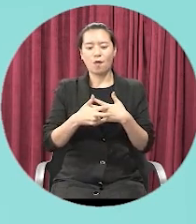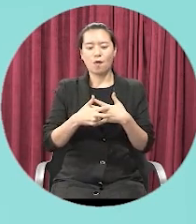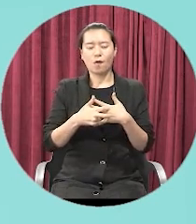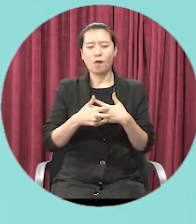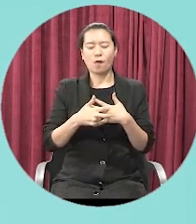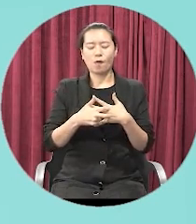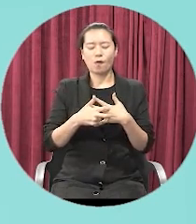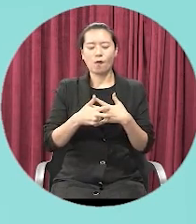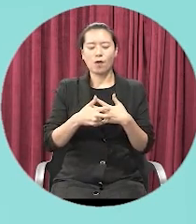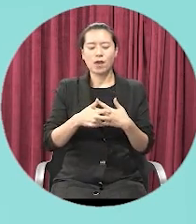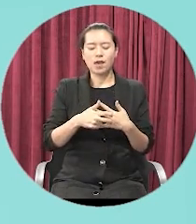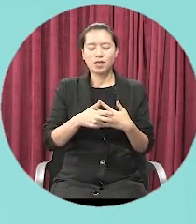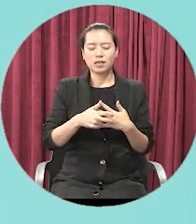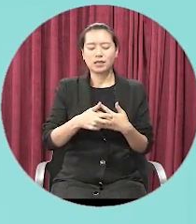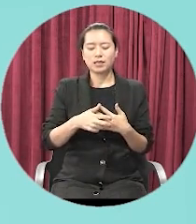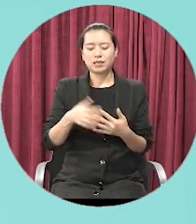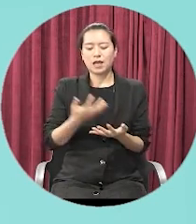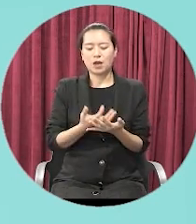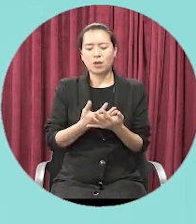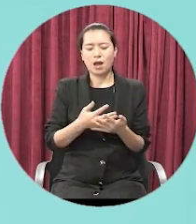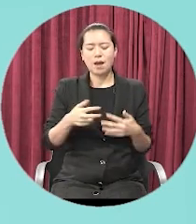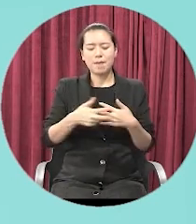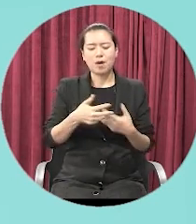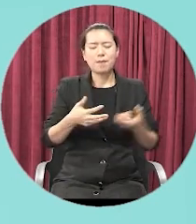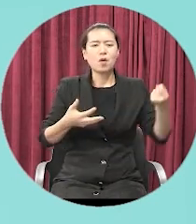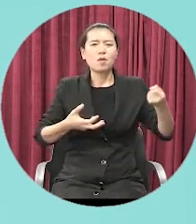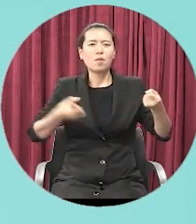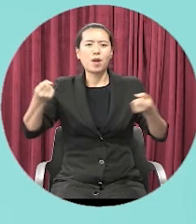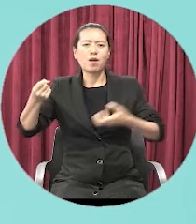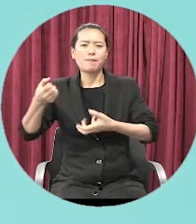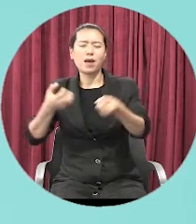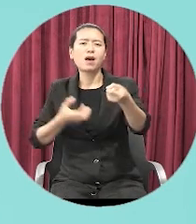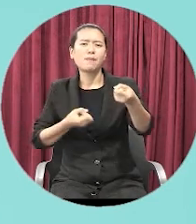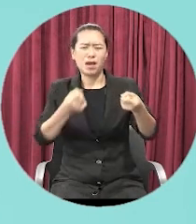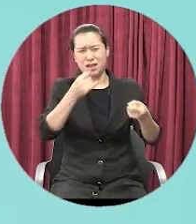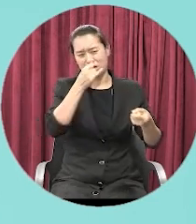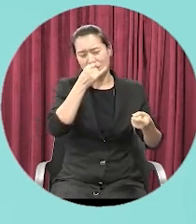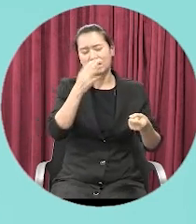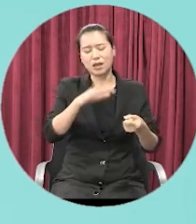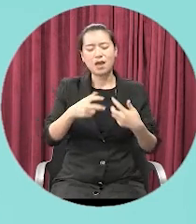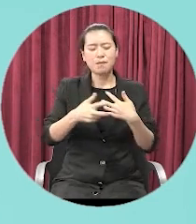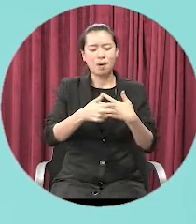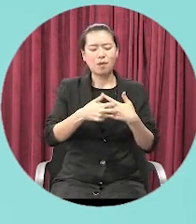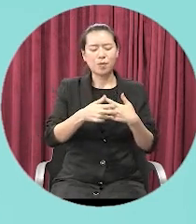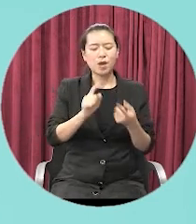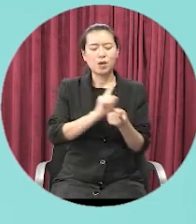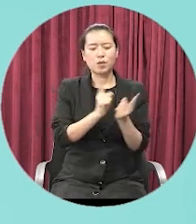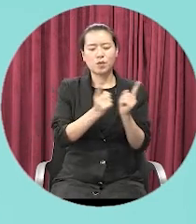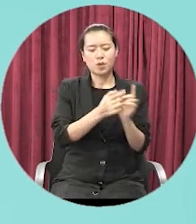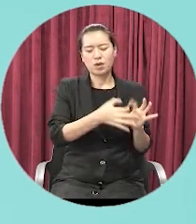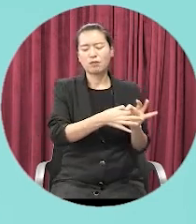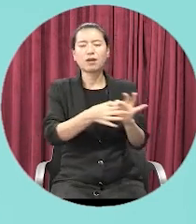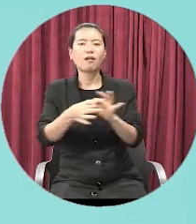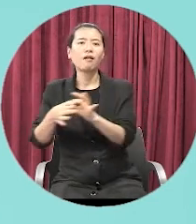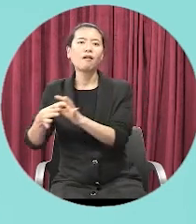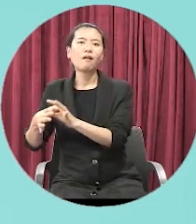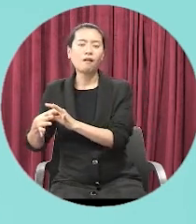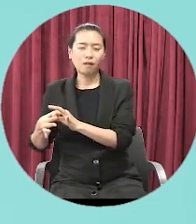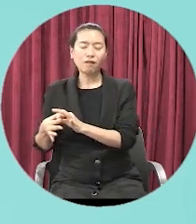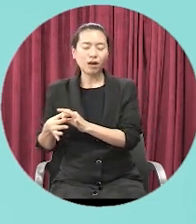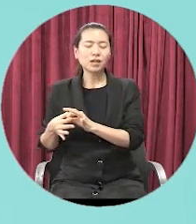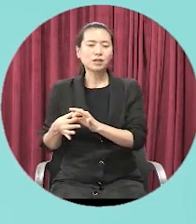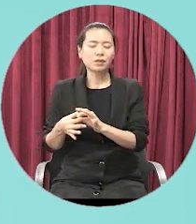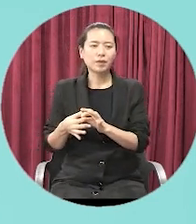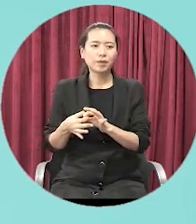크기가 되어 있거든요 이게 제가 활용되기 것은 피하라는 염기가 되어야 된다 그래서 서로 다른 기관과 데이터가